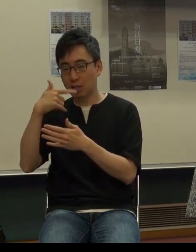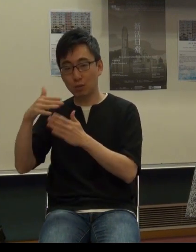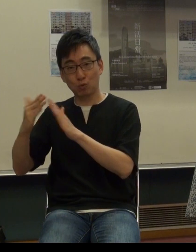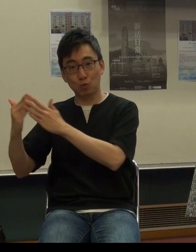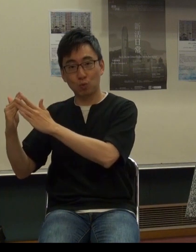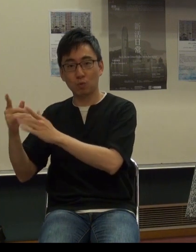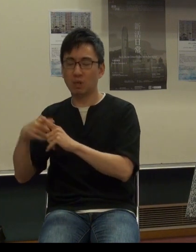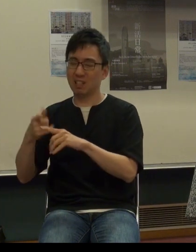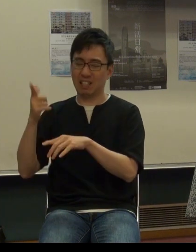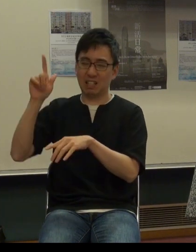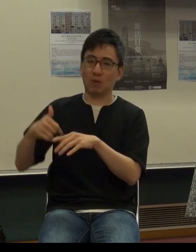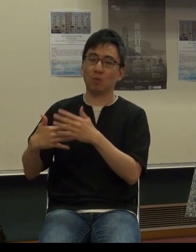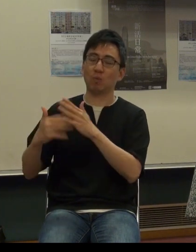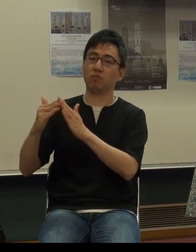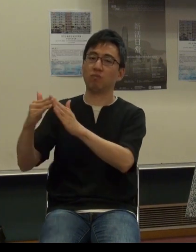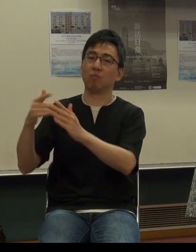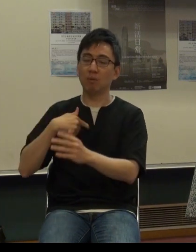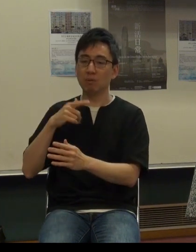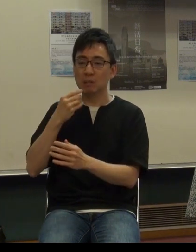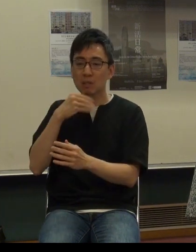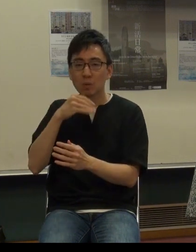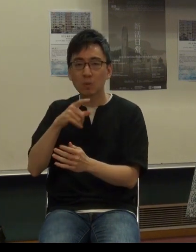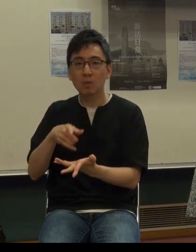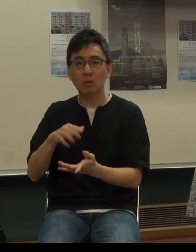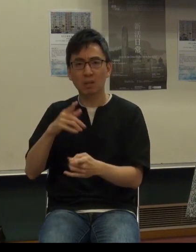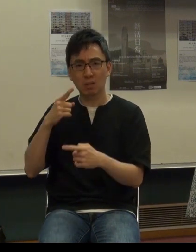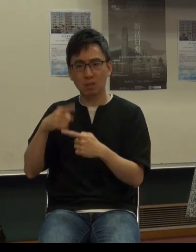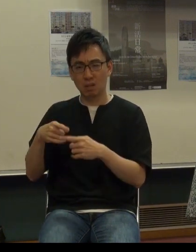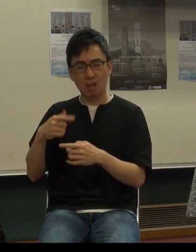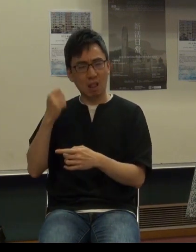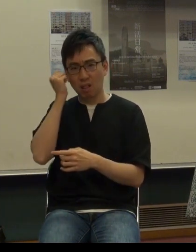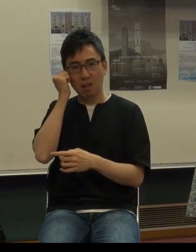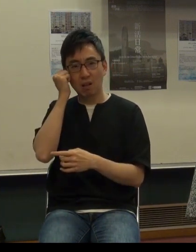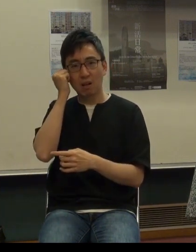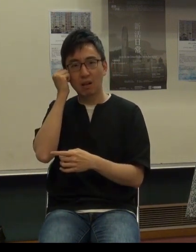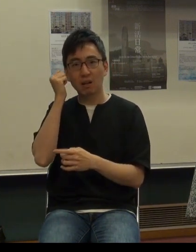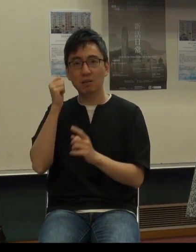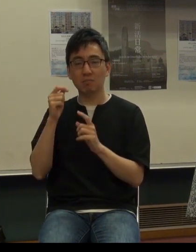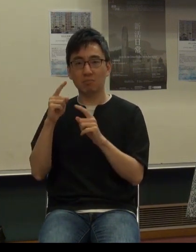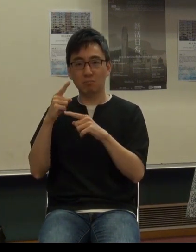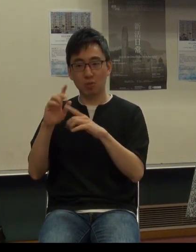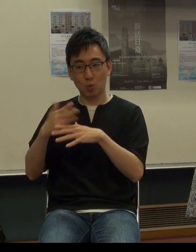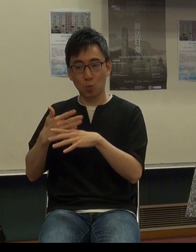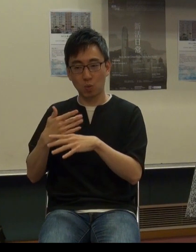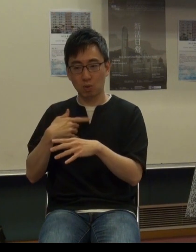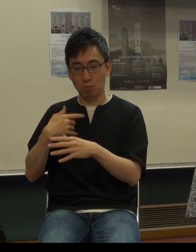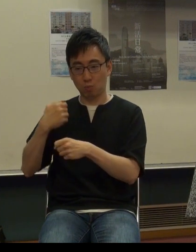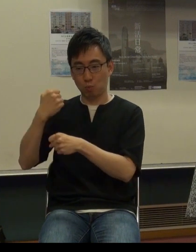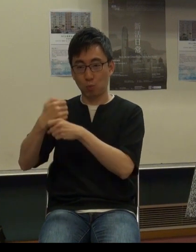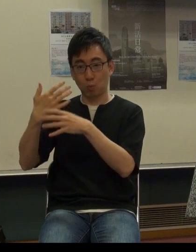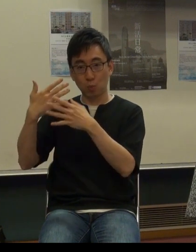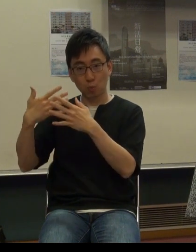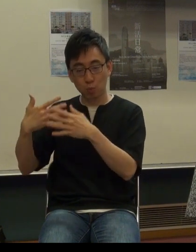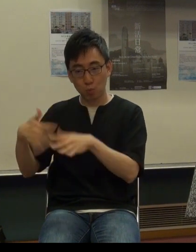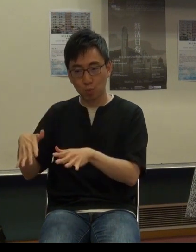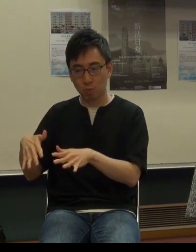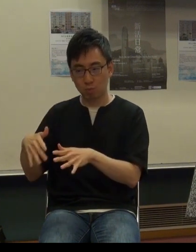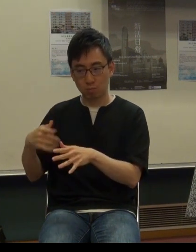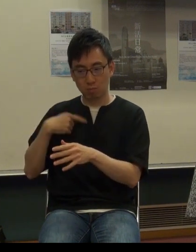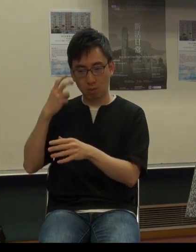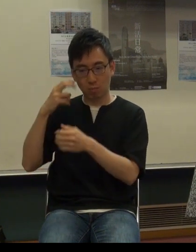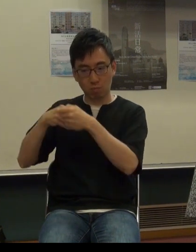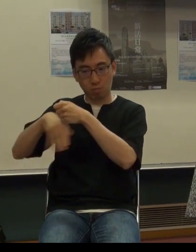啲嘅住宅，咁我都有做嘅，但係呢個都係困難嘅，點樣去即係做一個比較相對有系